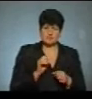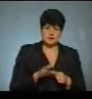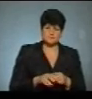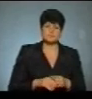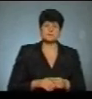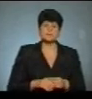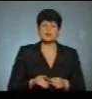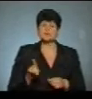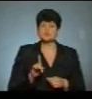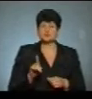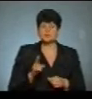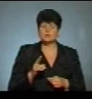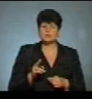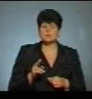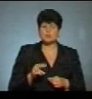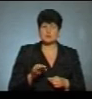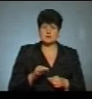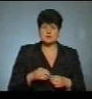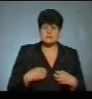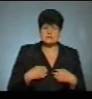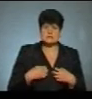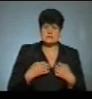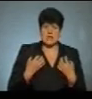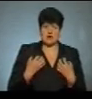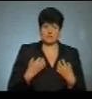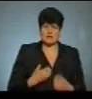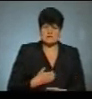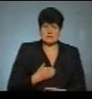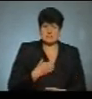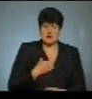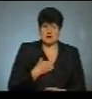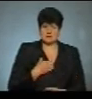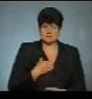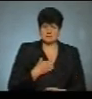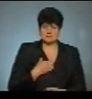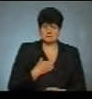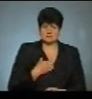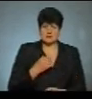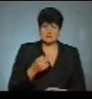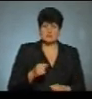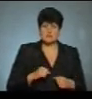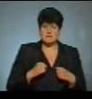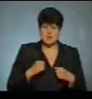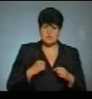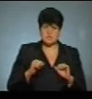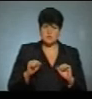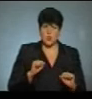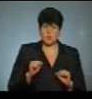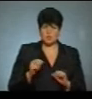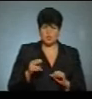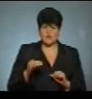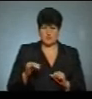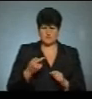вкидами. Щодо, ну, тобто, залякування і страх – якщо намагайтесь контролювати